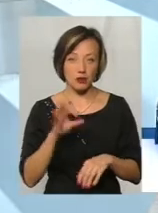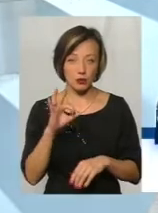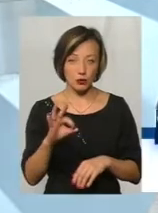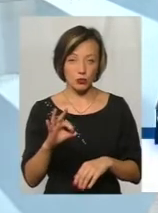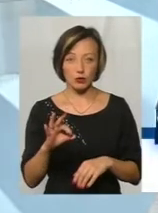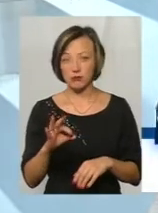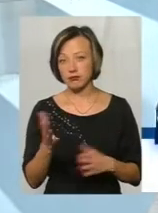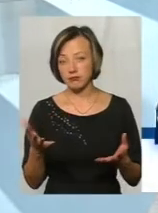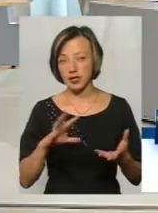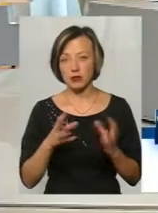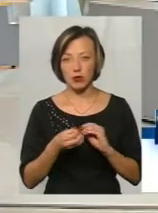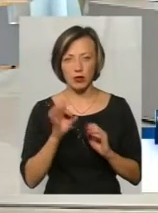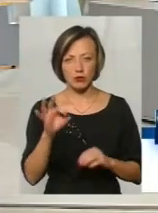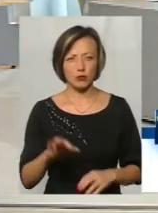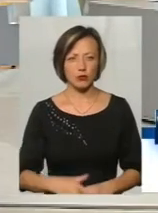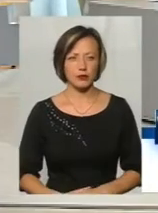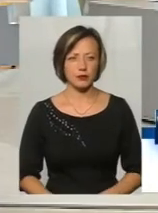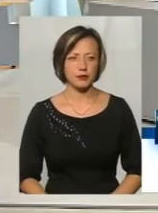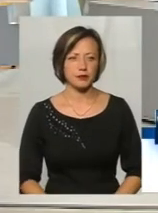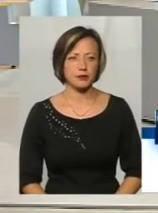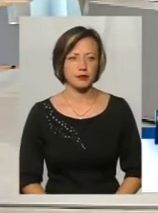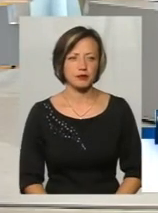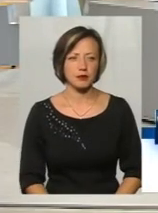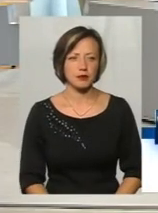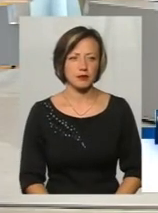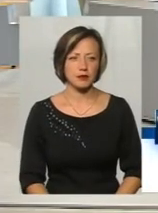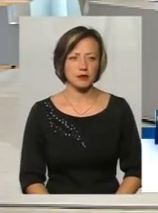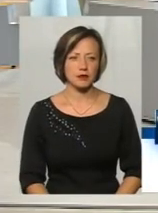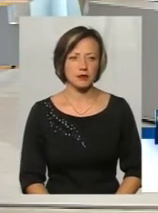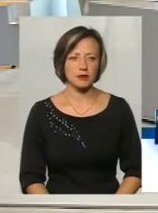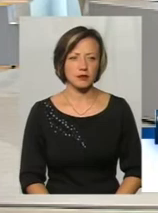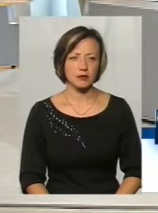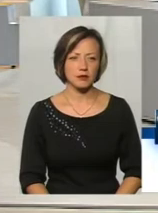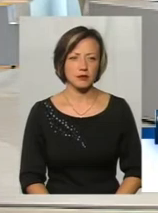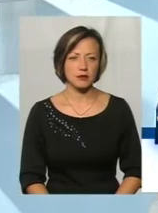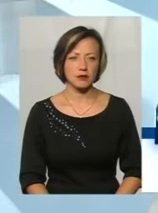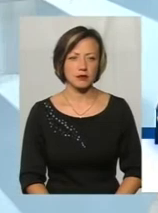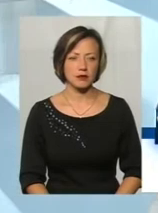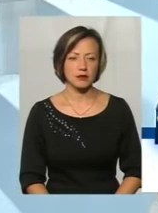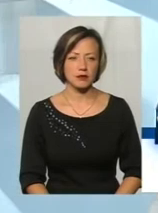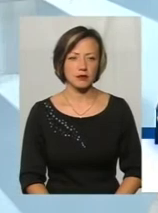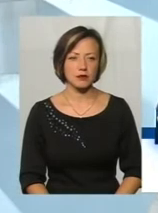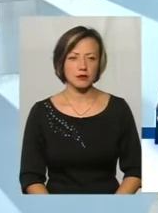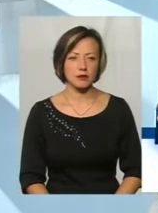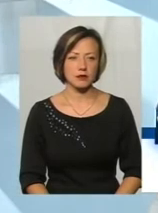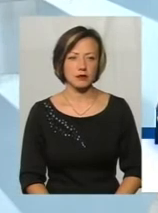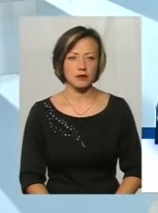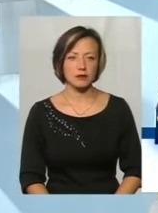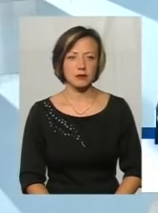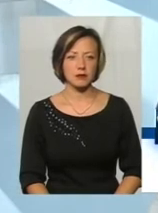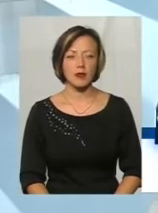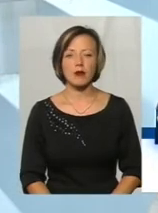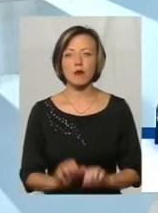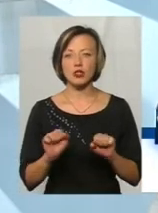ну, відповідно, і результату не буде тоді. Ну, знову ж таки, ми вертаємося до того, що ці зміни тільки недавні, можливо, механізм